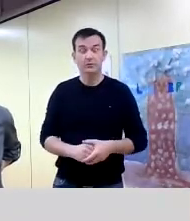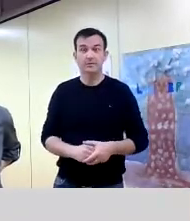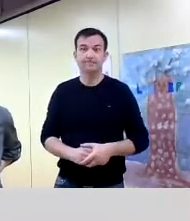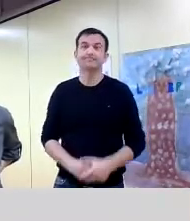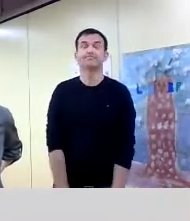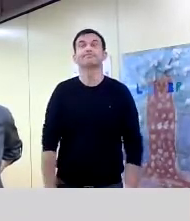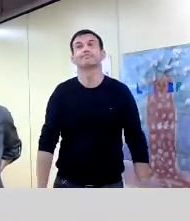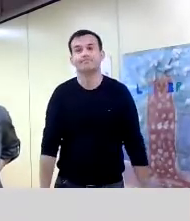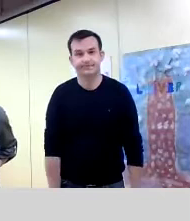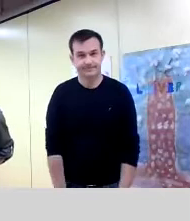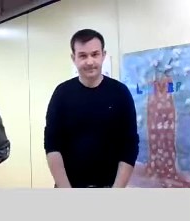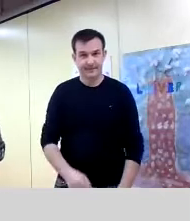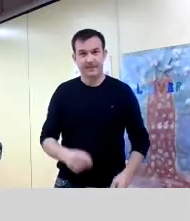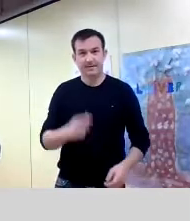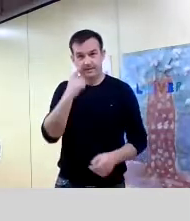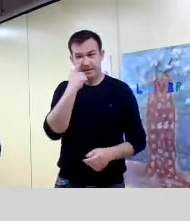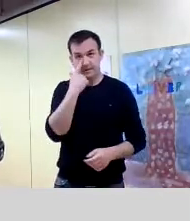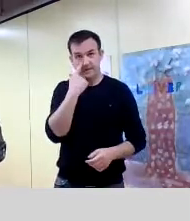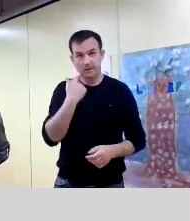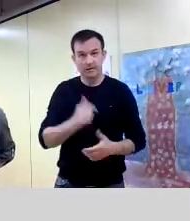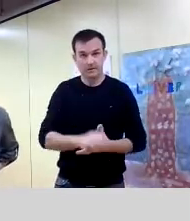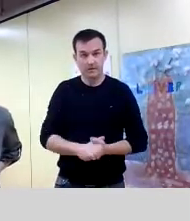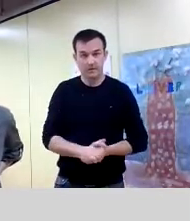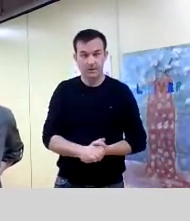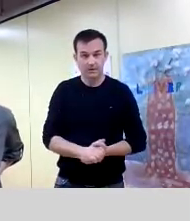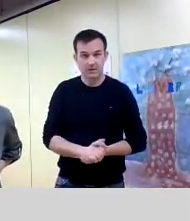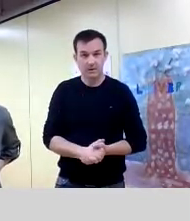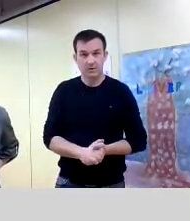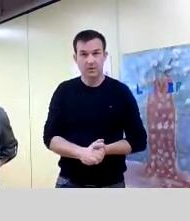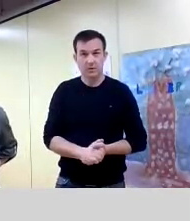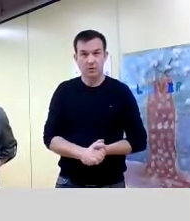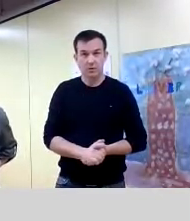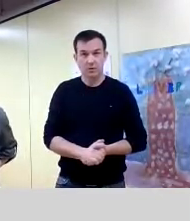bus? You go to school by bus. Ou bien, tu vas à l'école?